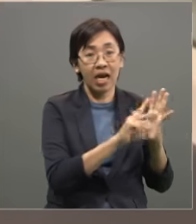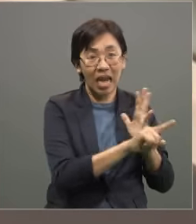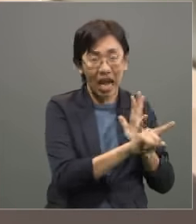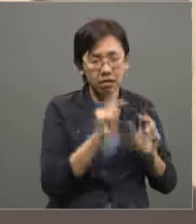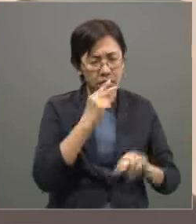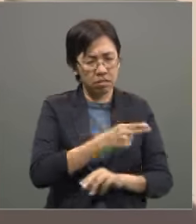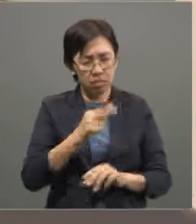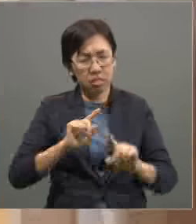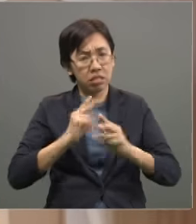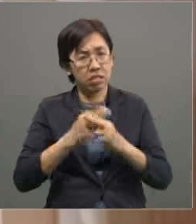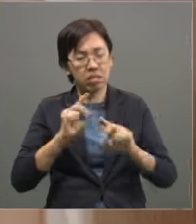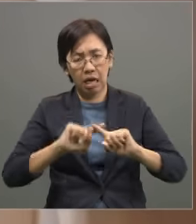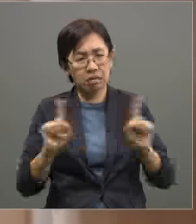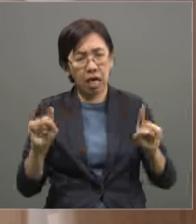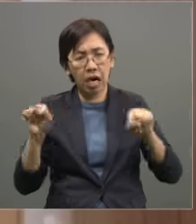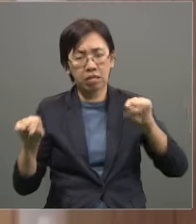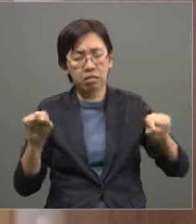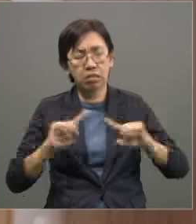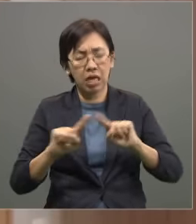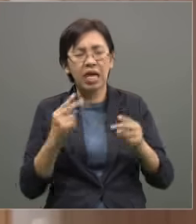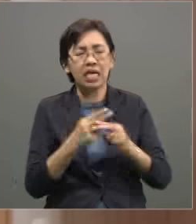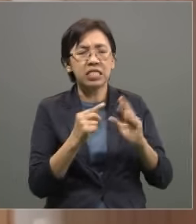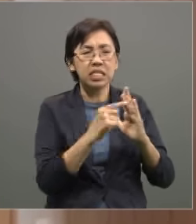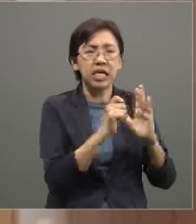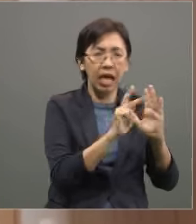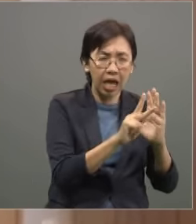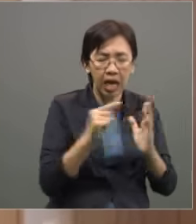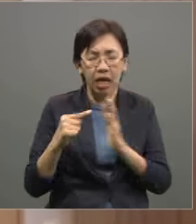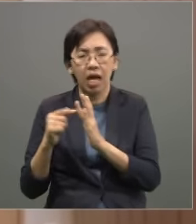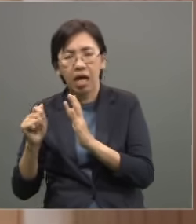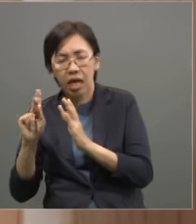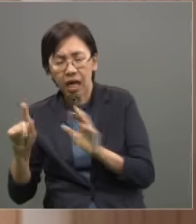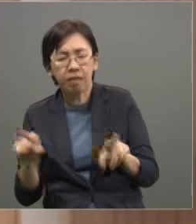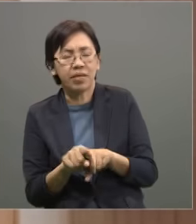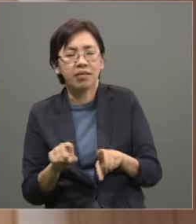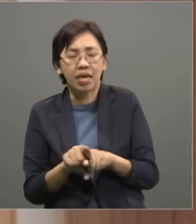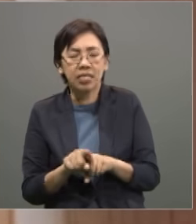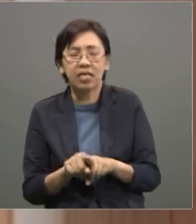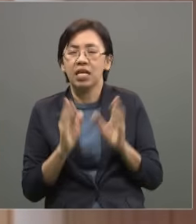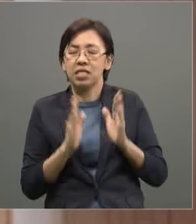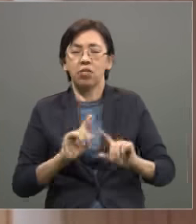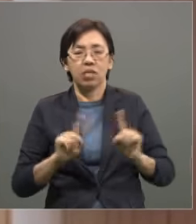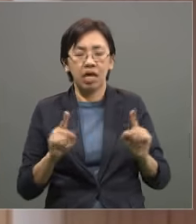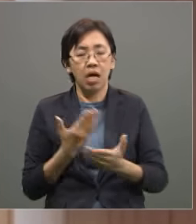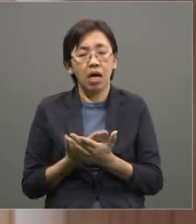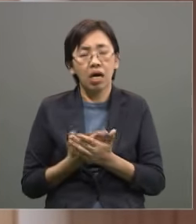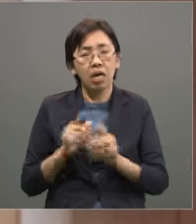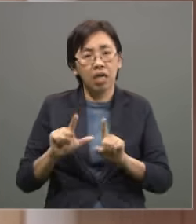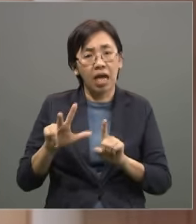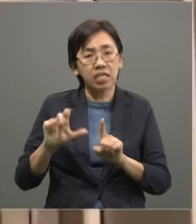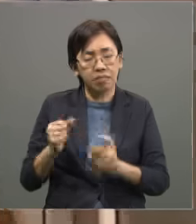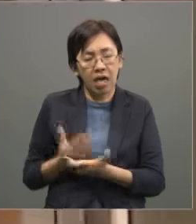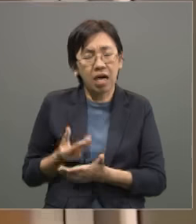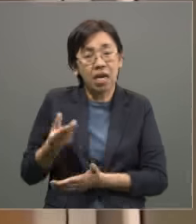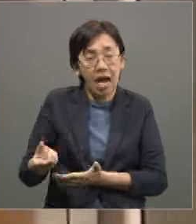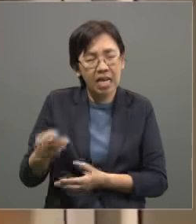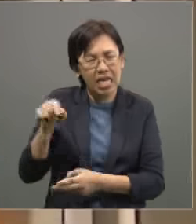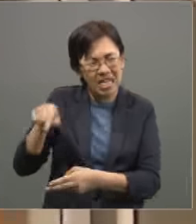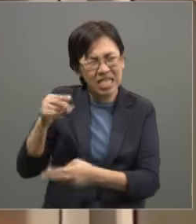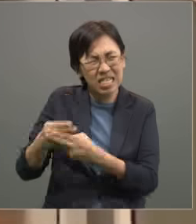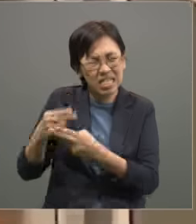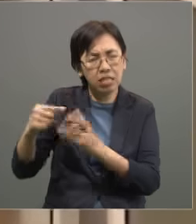ณโอวาทพูดนะคนละคนกันบังเอิญชื่อเอกเหมือนกันเฉยๆคือมันมีคลิปเสียงว่าคุณนายติ๋มเนี่ยจ่ายเงิน1ล้าน3แสนให้ผู้ชายชื่อเอกพัช